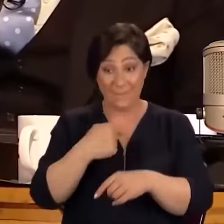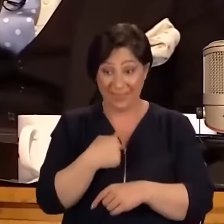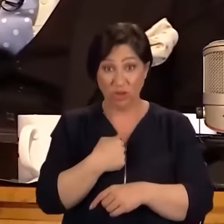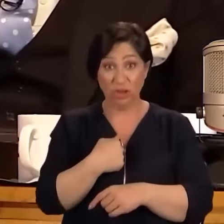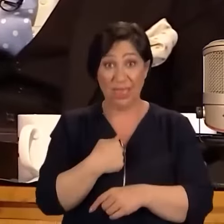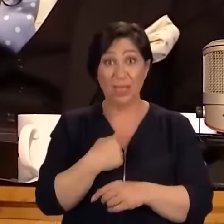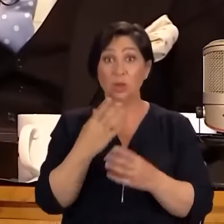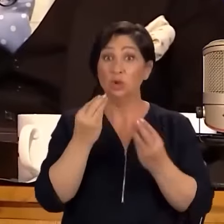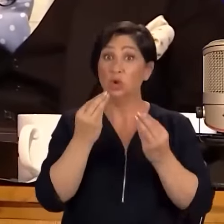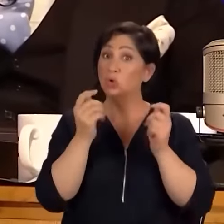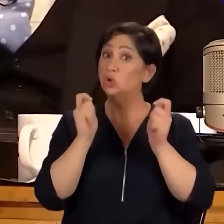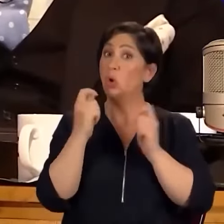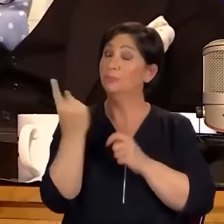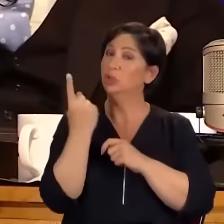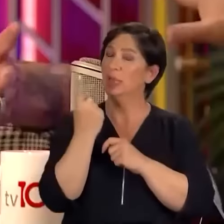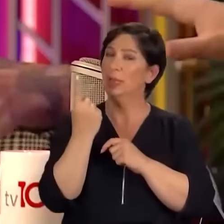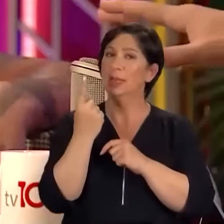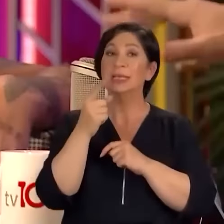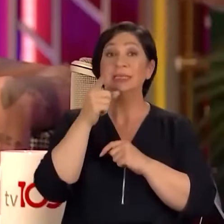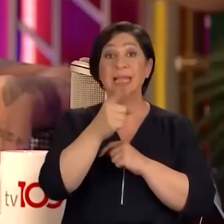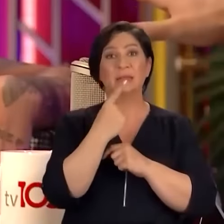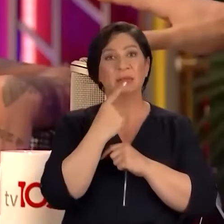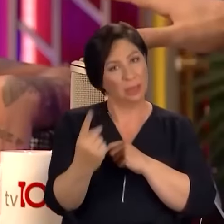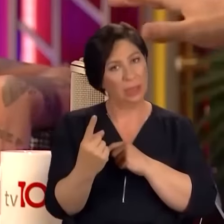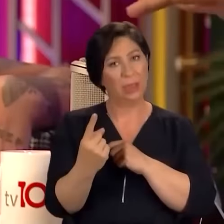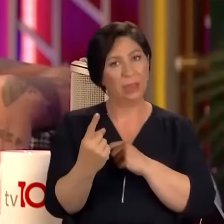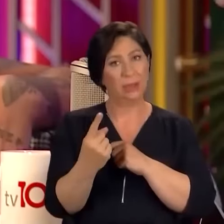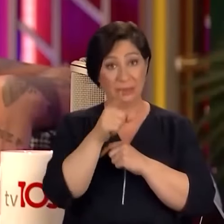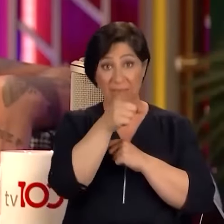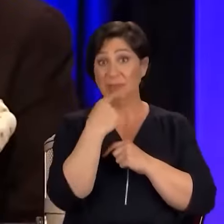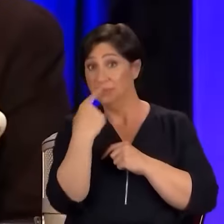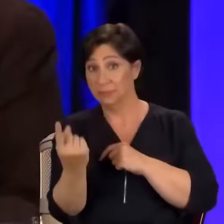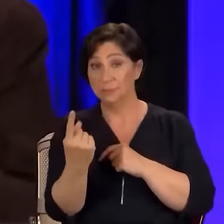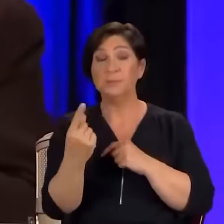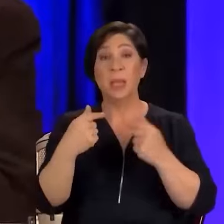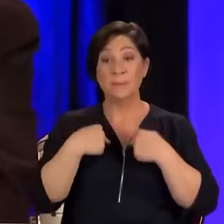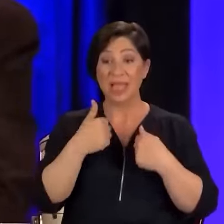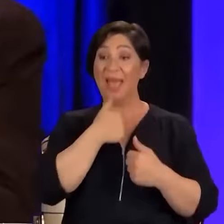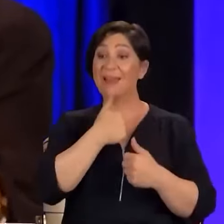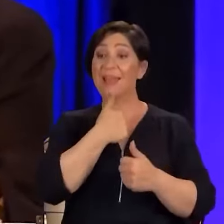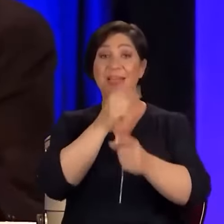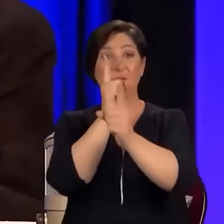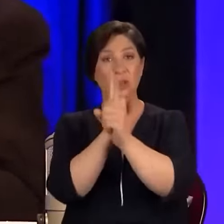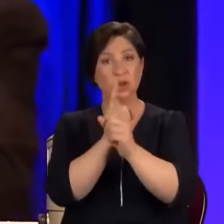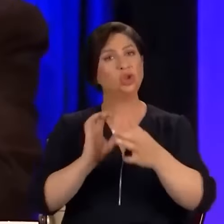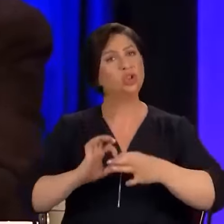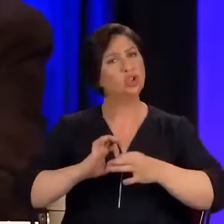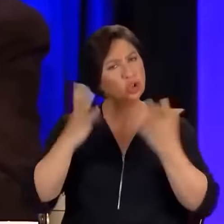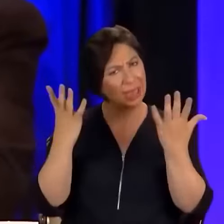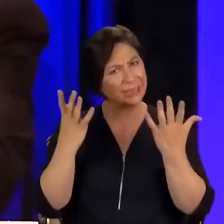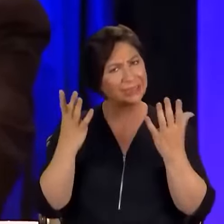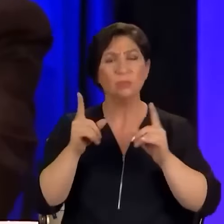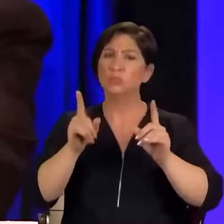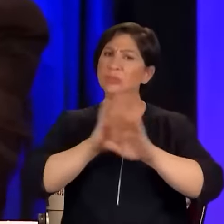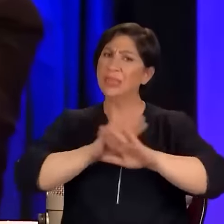bence istediğin şey çok güç bir şeydi. Çünkü sen dedin ki biz erkek erkeğe çözeriz. Evet. Bu